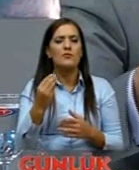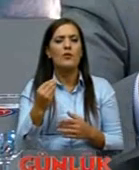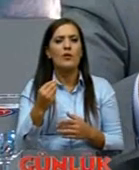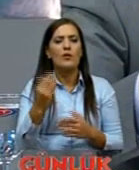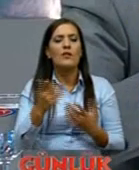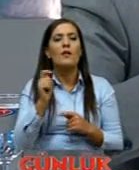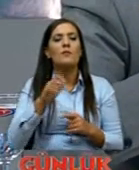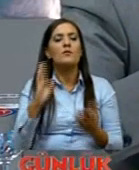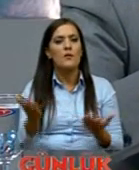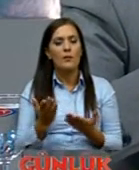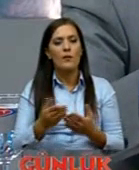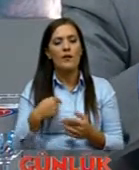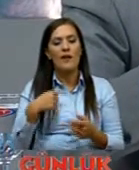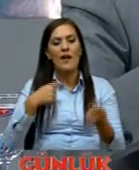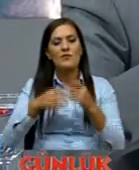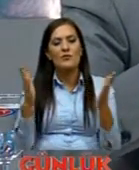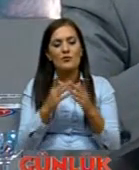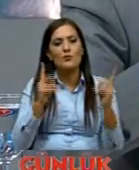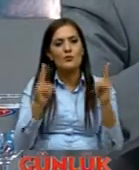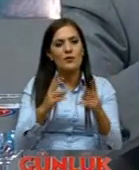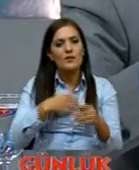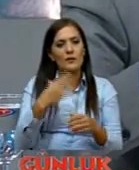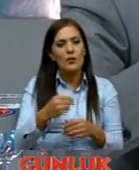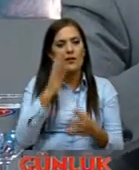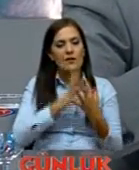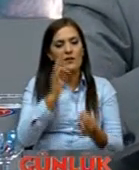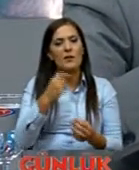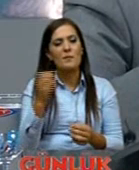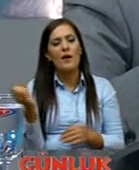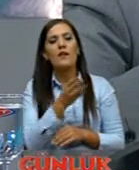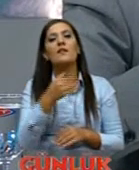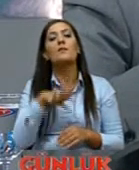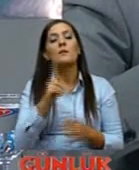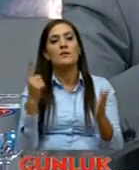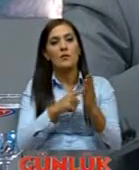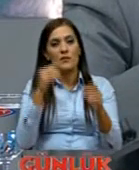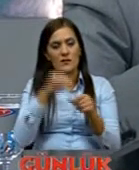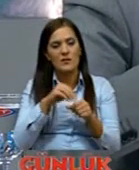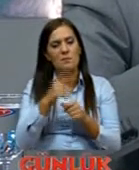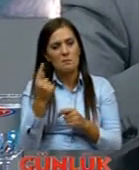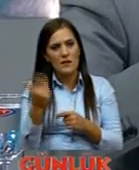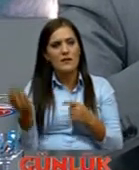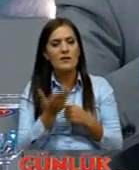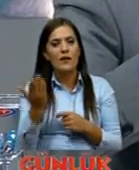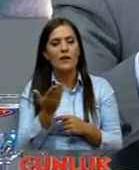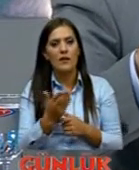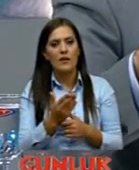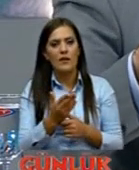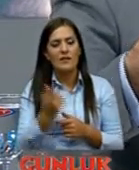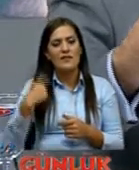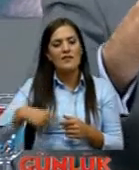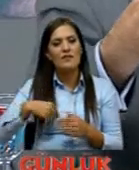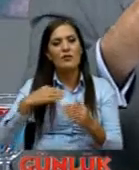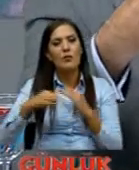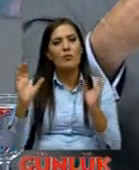ama esnafımızın, yani küçük esnafın gözden çıkarılmaması noktasında biraz daha